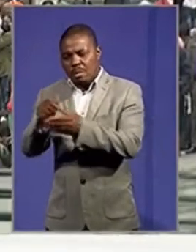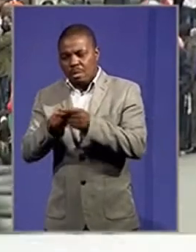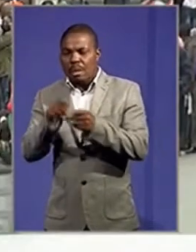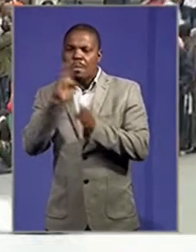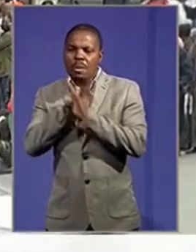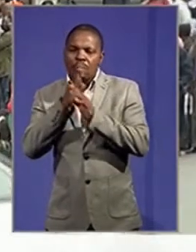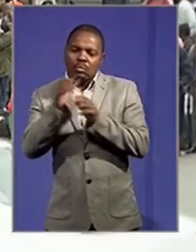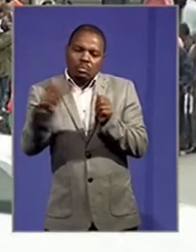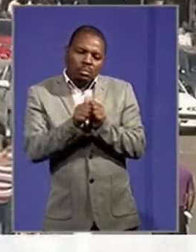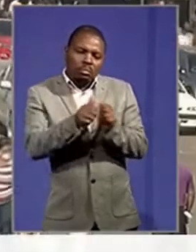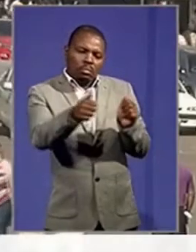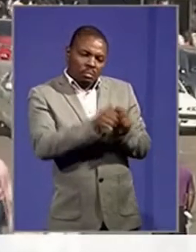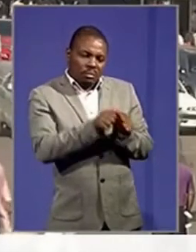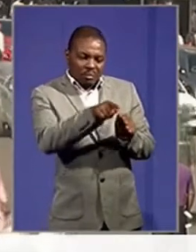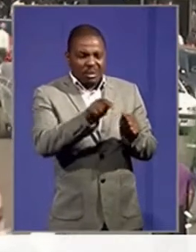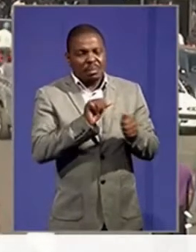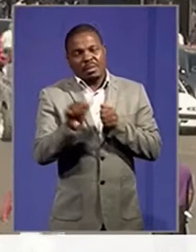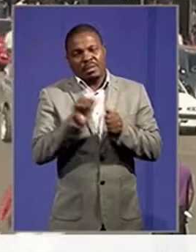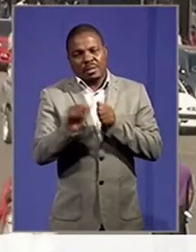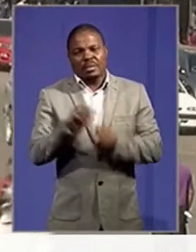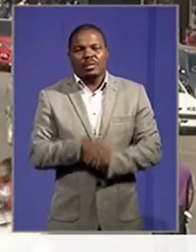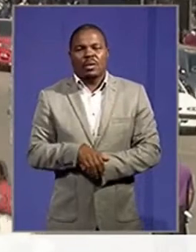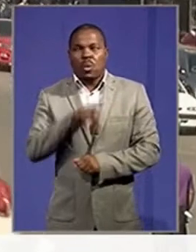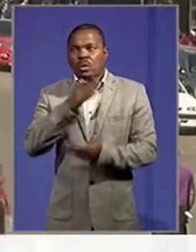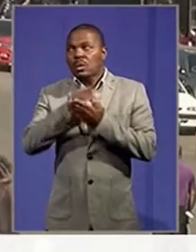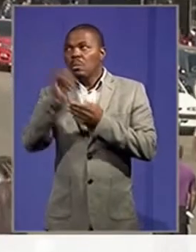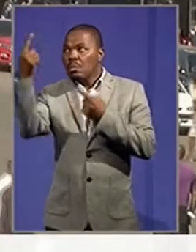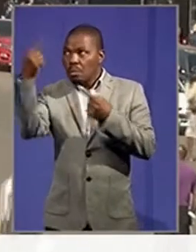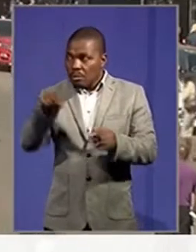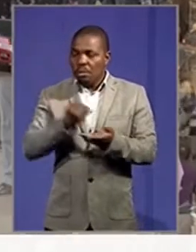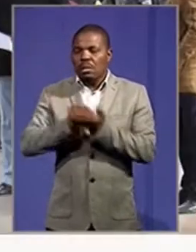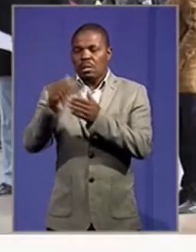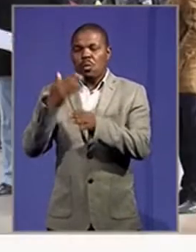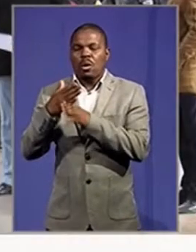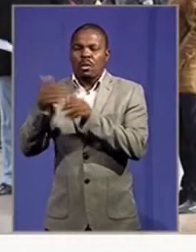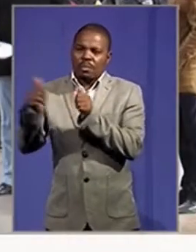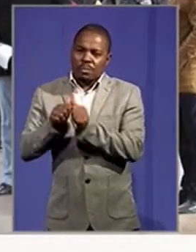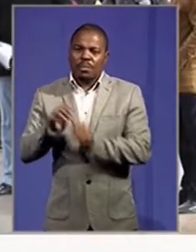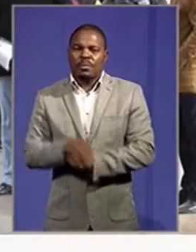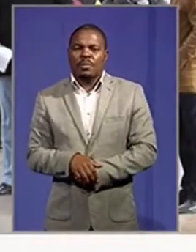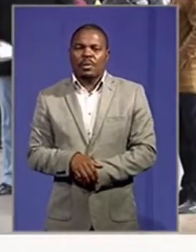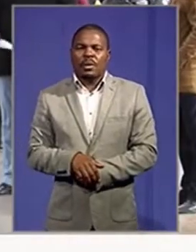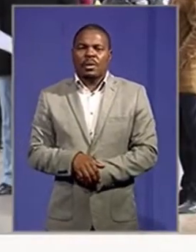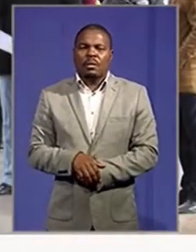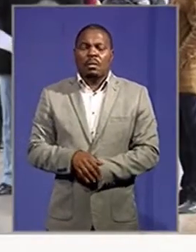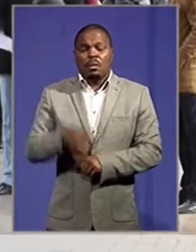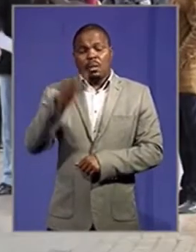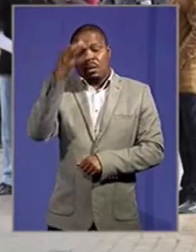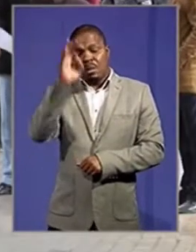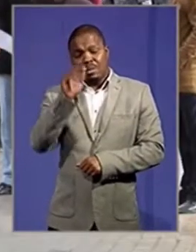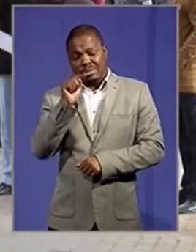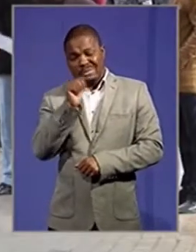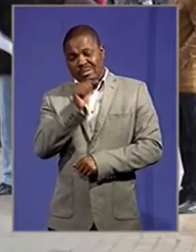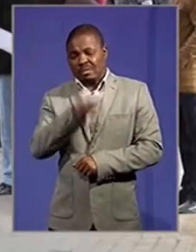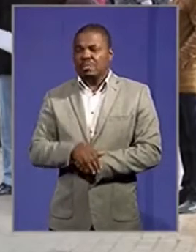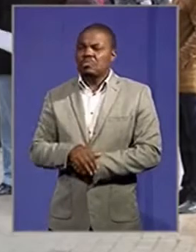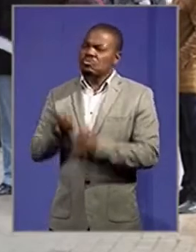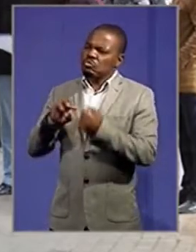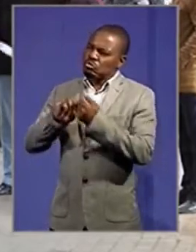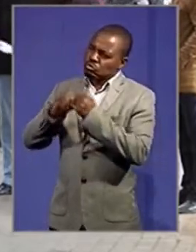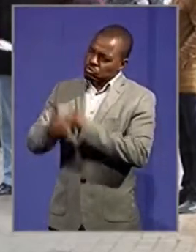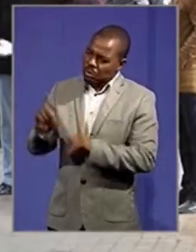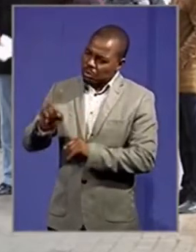partnership le tse ding tsa di-private company tse batlang ho tsetela ka rona ha ya Afrika Borwa mona. Mme jwale mmuso ho bonahala o ntse o etsa matsapa a